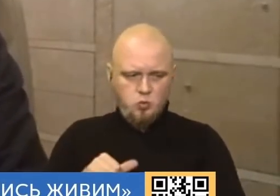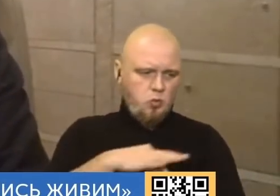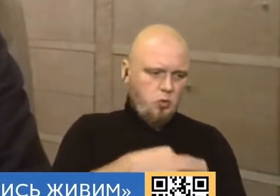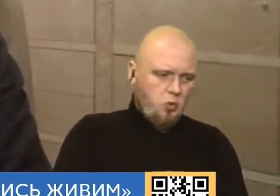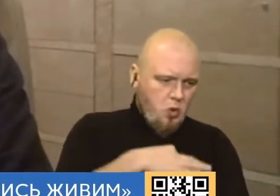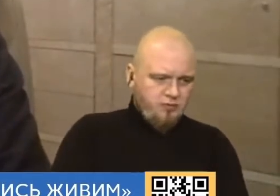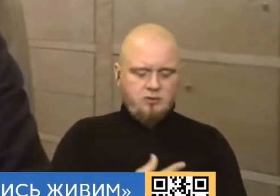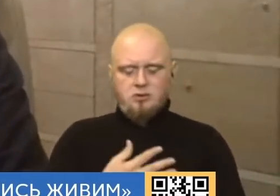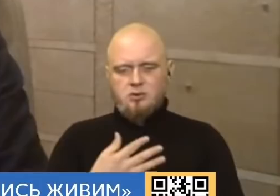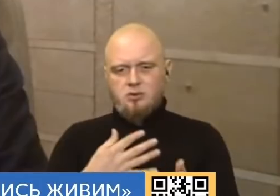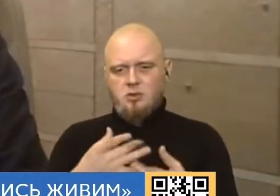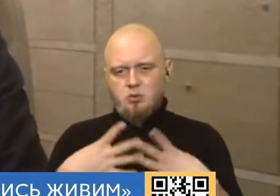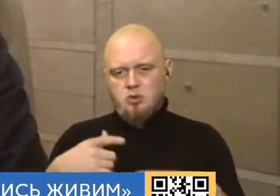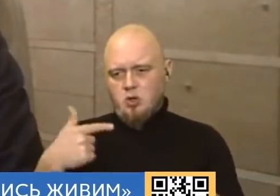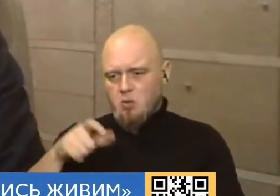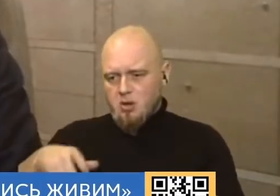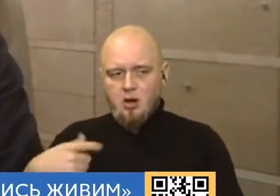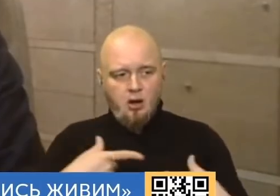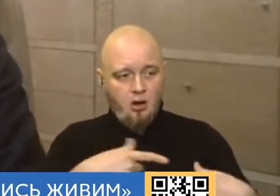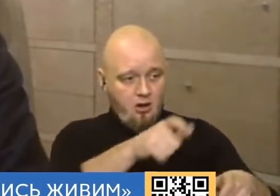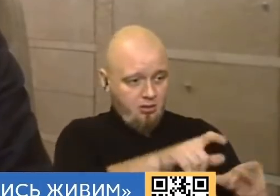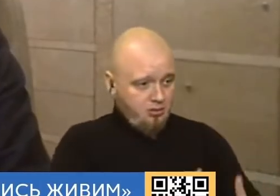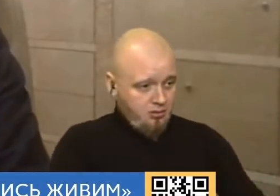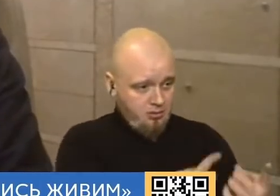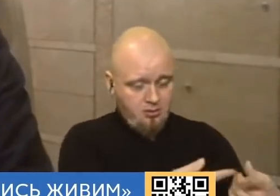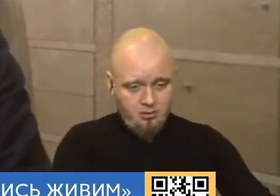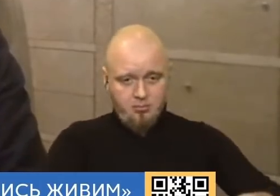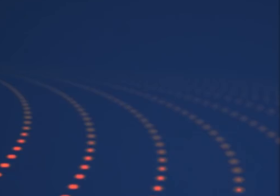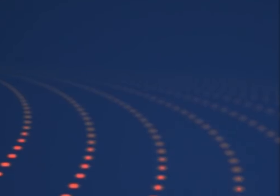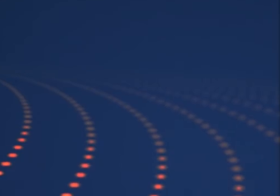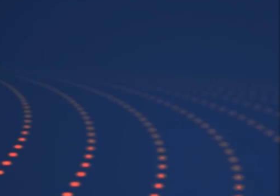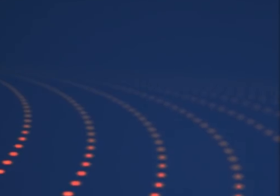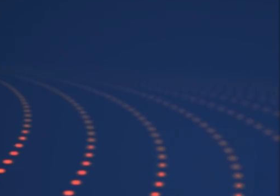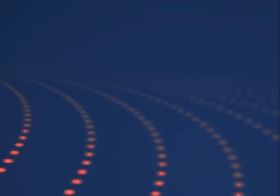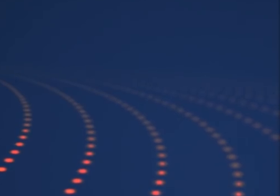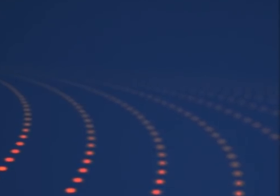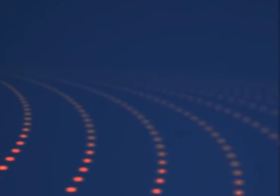розвідки. Прості громадяни передають нам, і ми піддаємо їх суду.